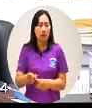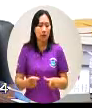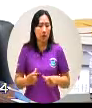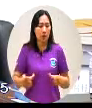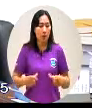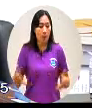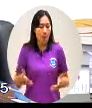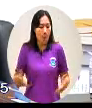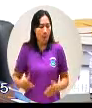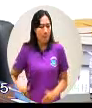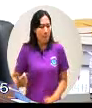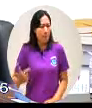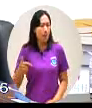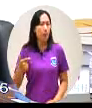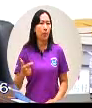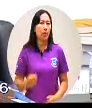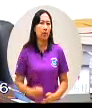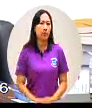吼。